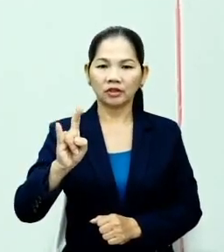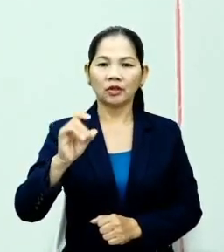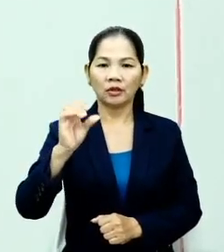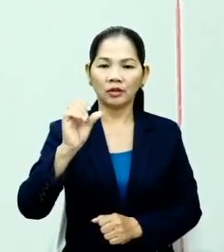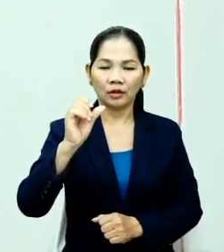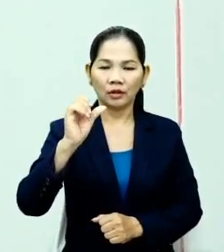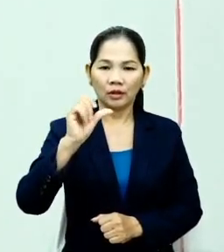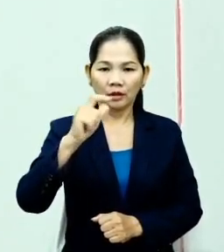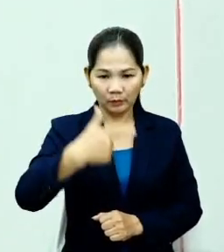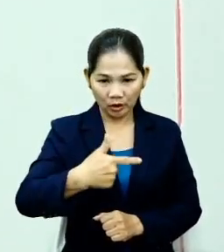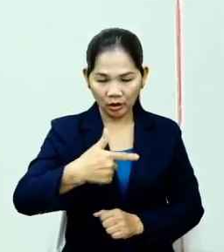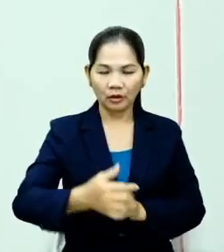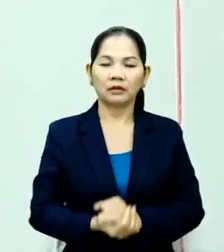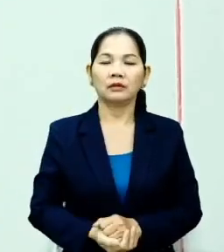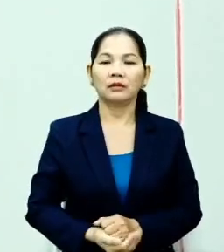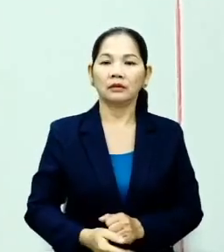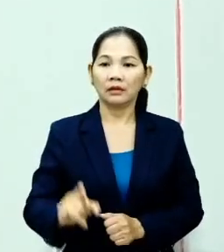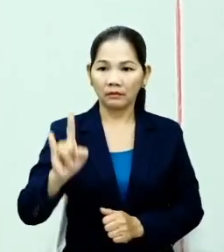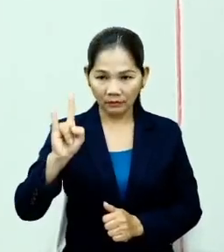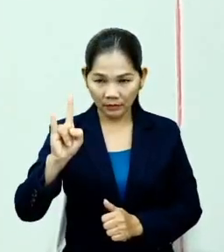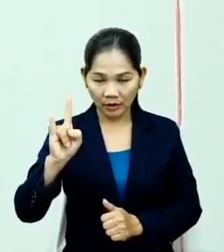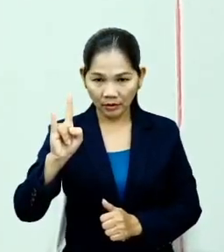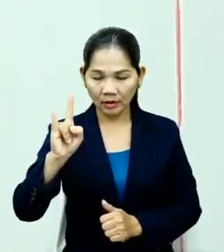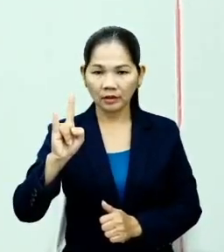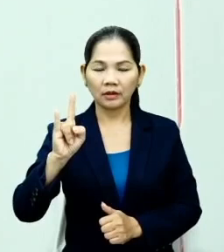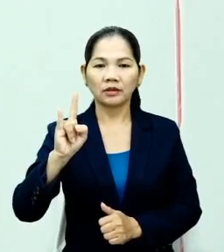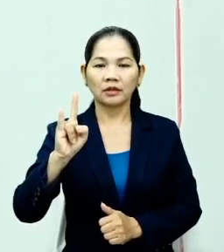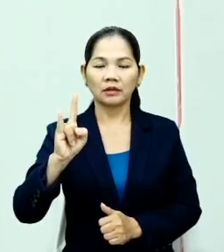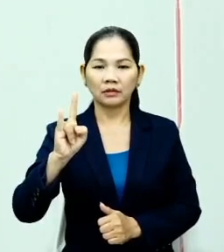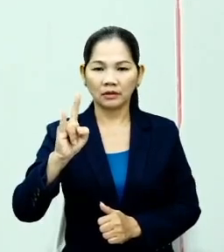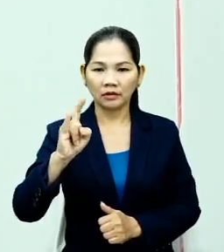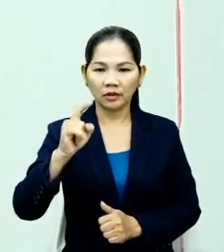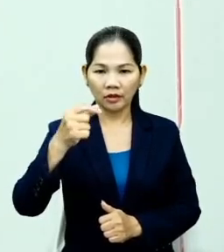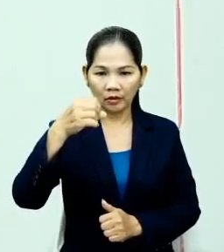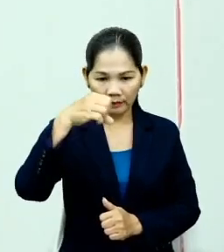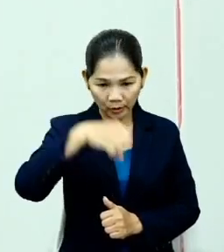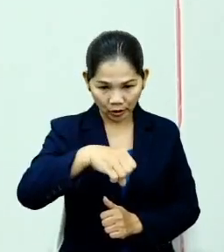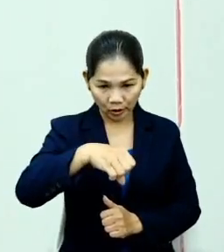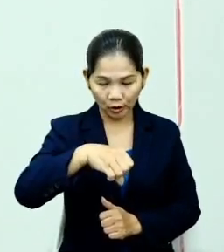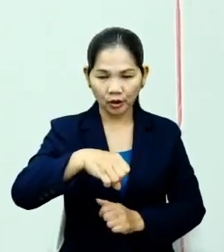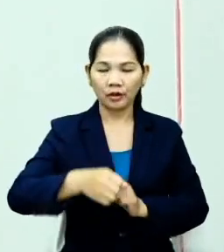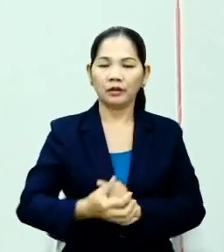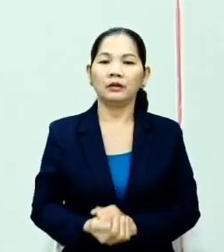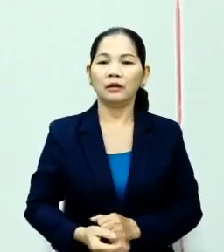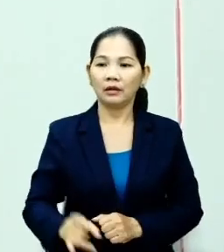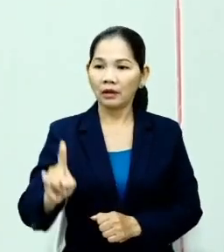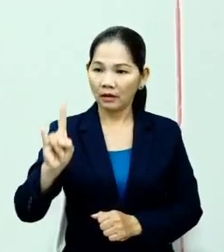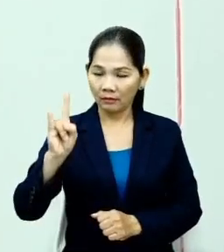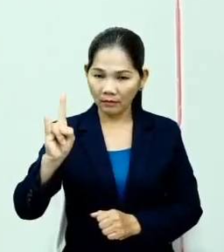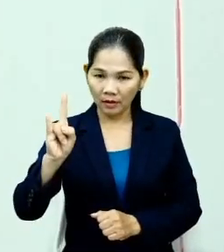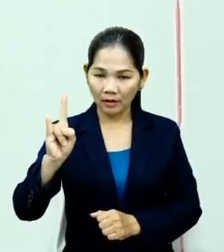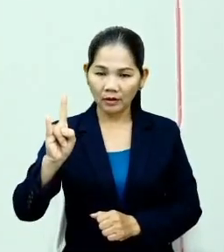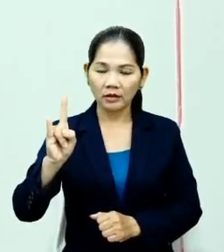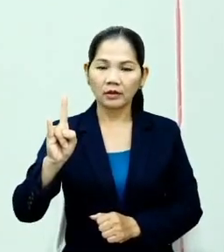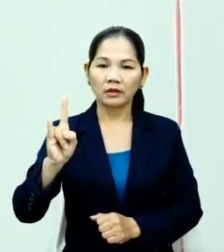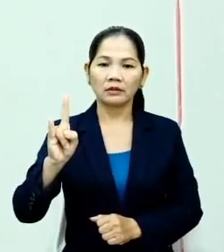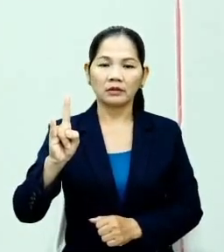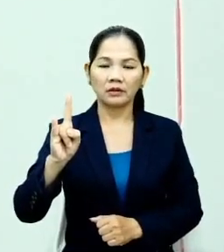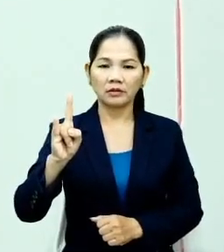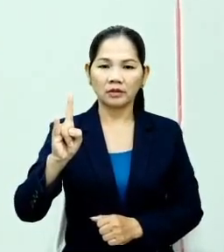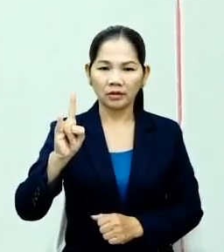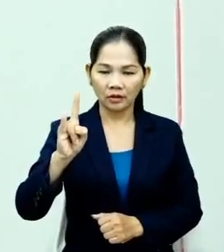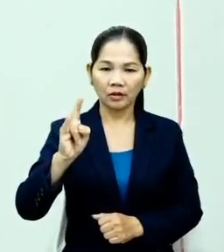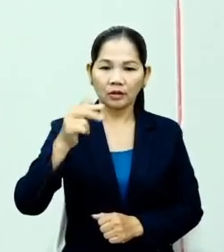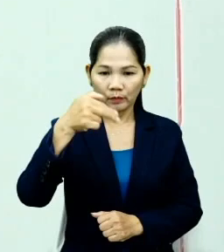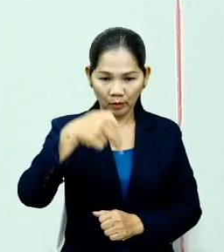chỗ mà chỗ mô chừng nhớ mình nhiều mó